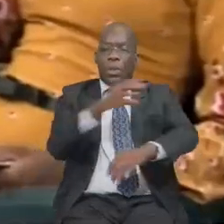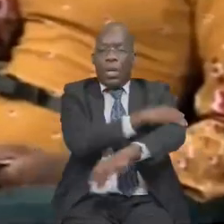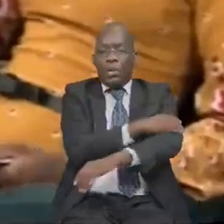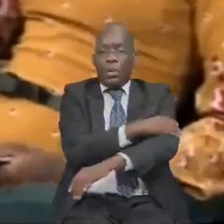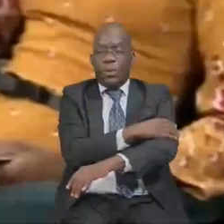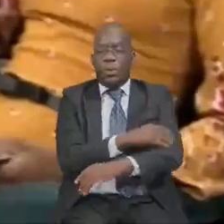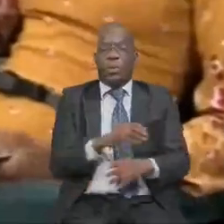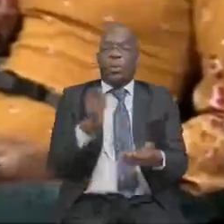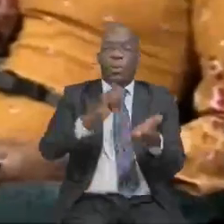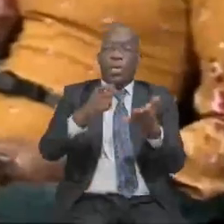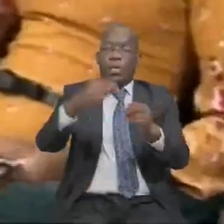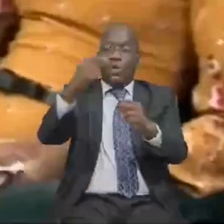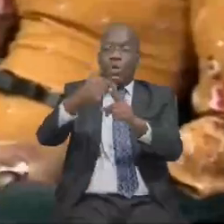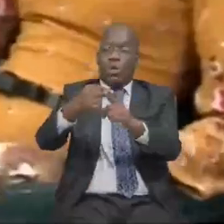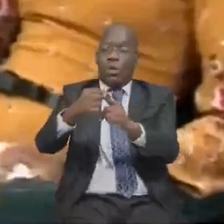Écrivez ce mot.